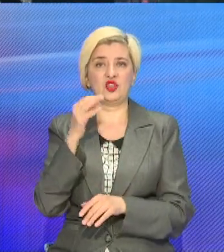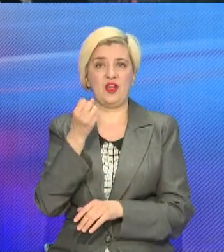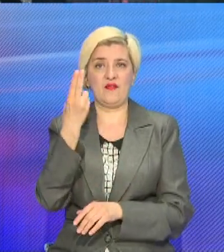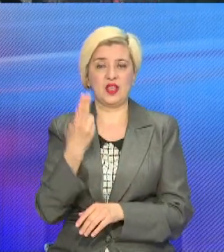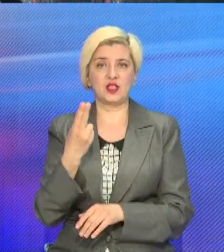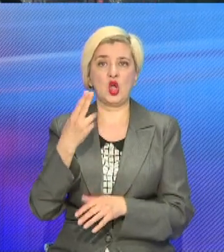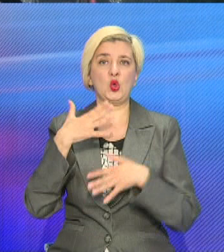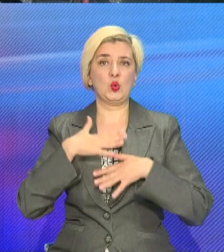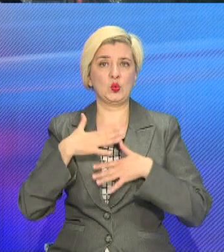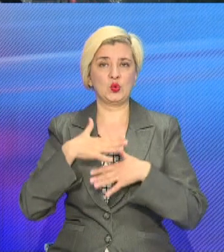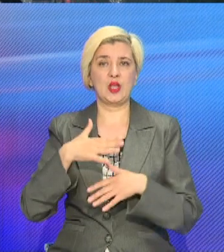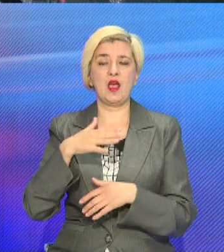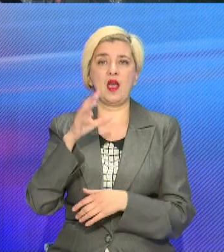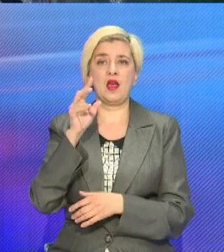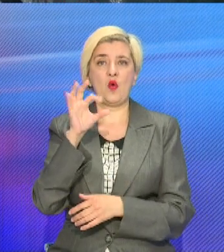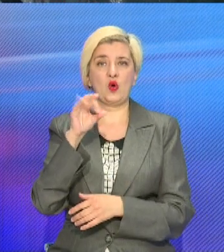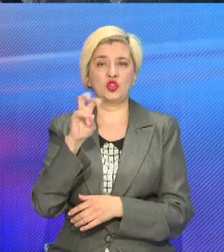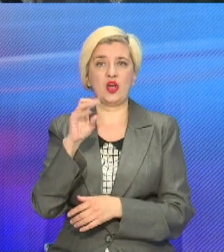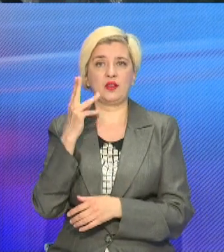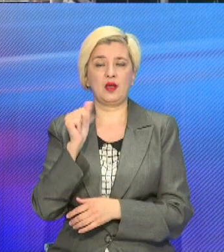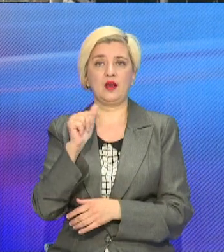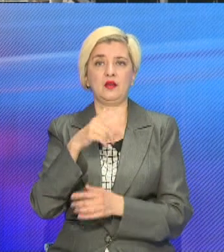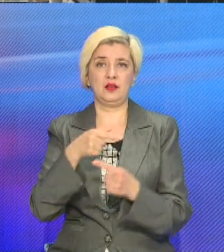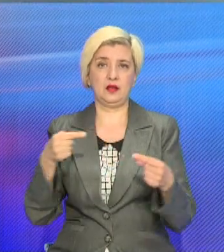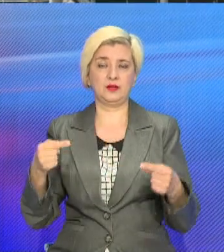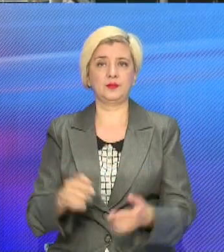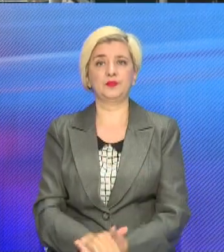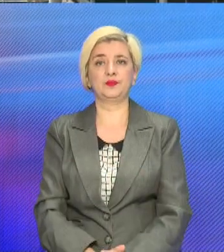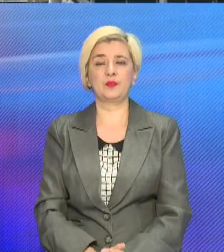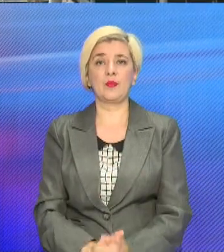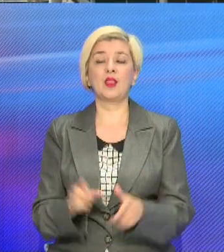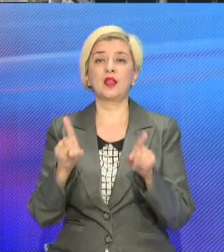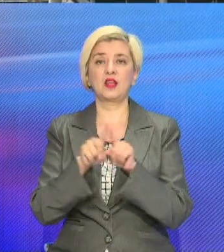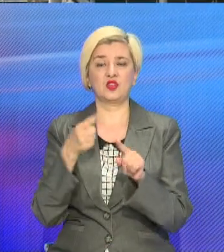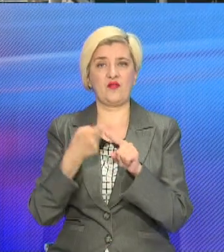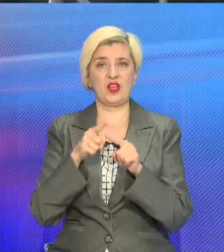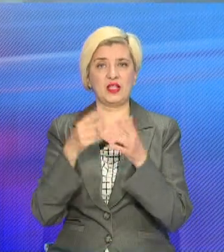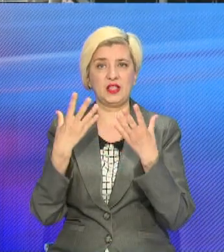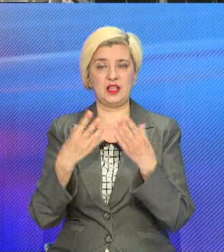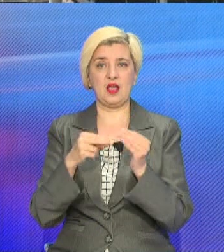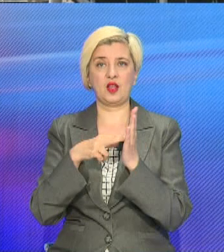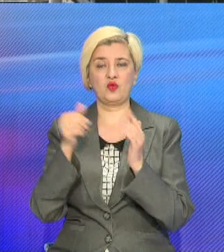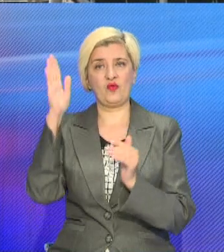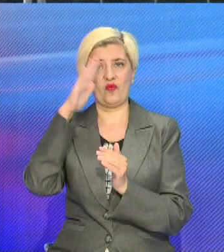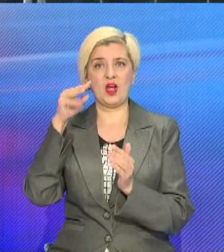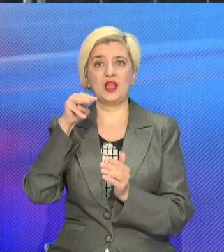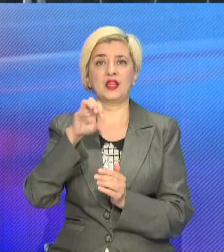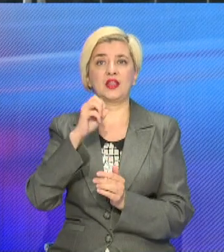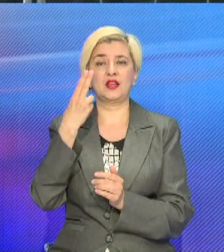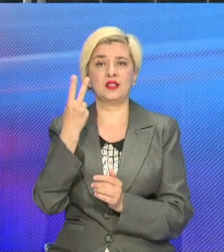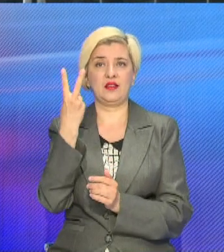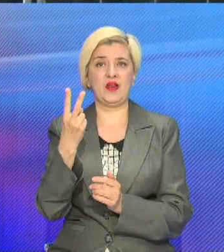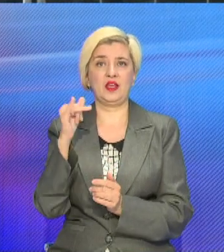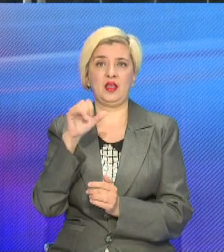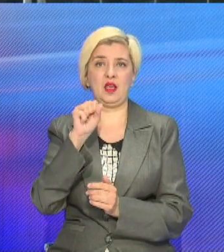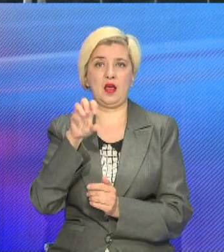Вішнявец, Паўднёвы, Прынёманскі, Альшанка, Каўбасіно і Фолюш. Таксама ў гэтыя дні адключаць ваду ў раёне ЦЭЦ-2 і прамзоны